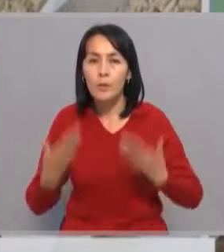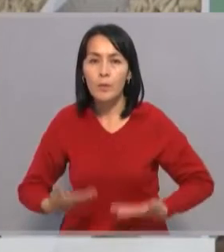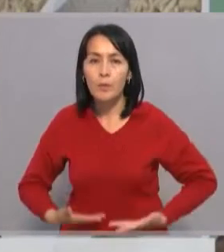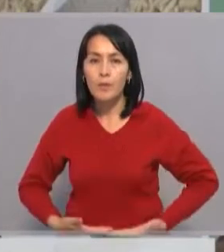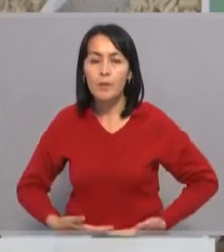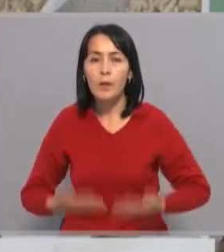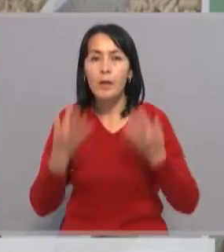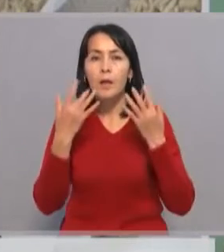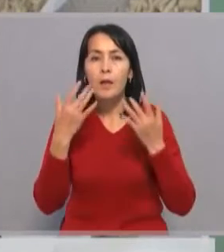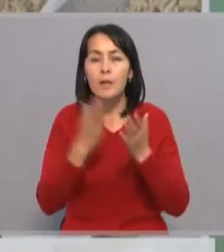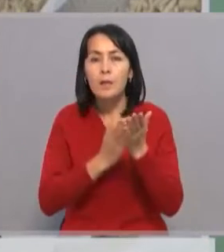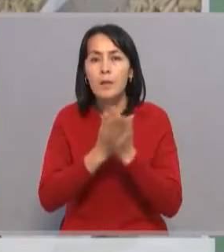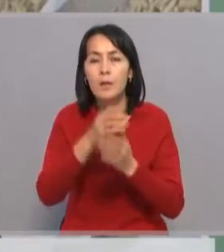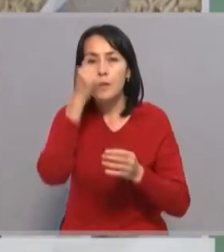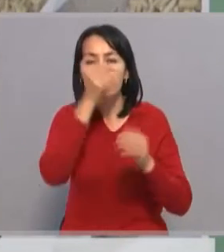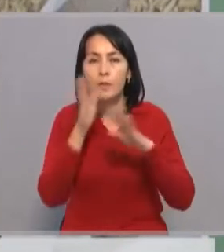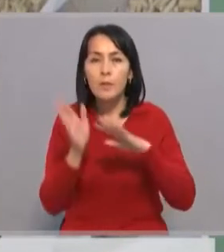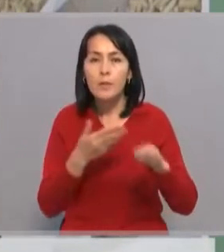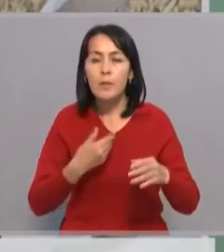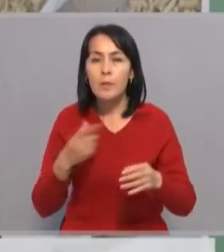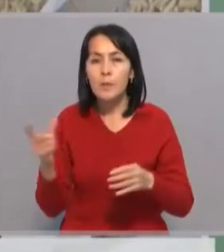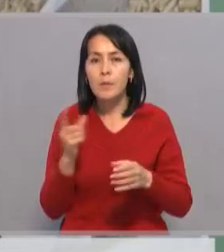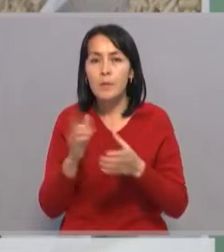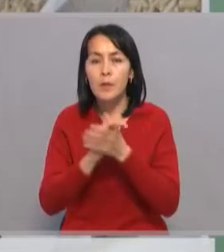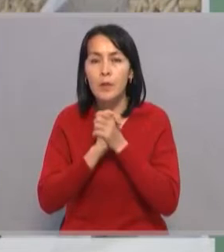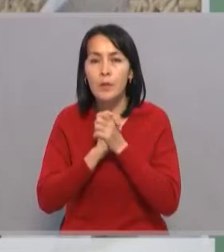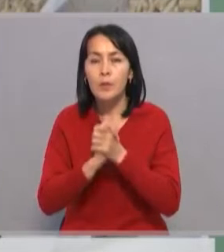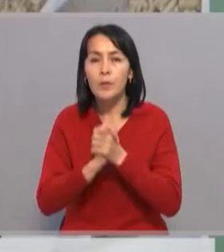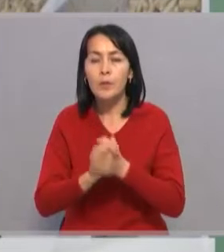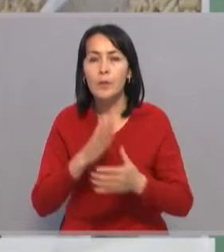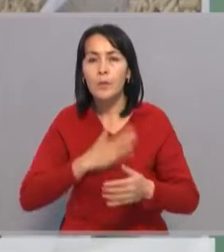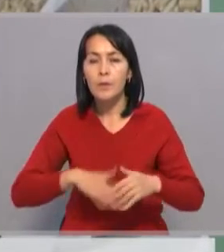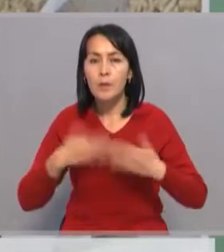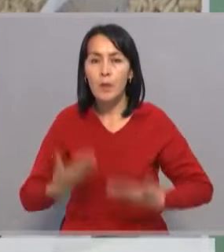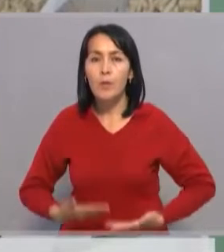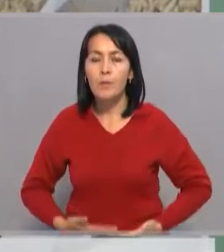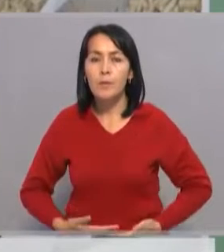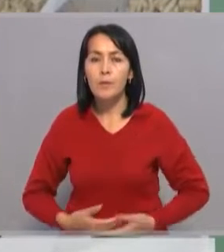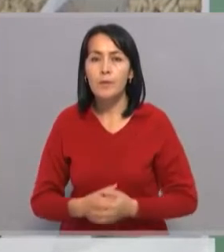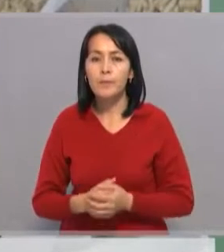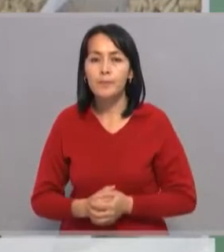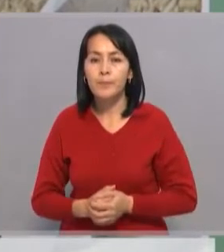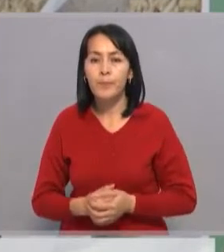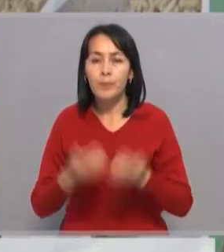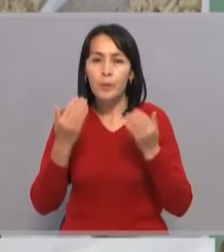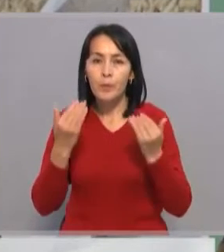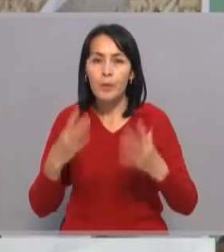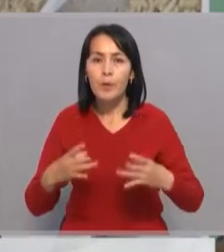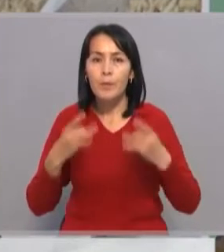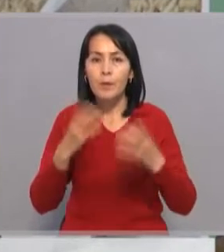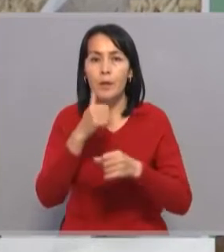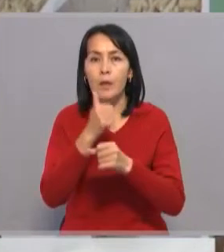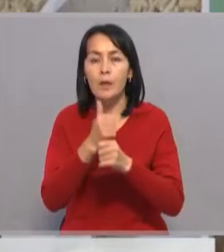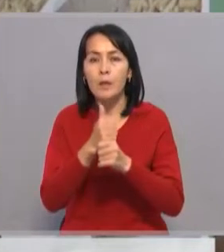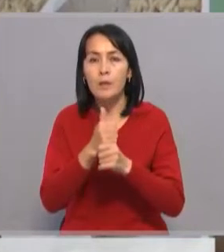жатыр. Қаншама ғасыр жыл өтсе де біз бір-бірімізбен тату тәтті бейбітшілік пен ынтымақта тұрып жатырмыз. Бүгінгі мерекенің